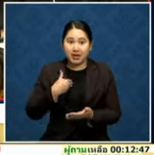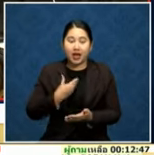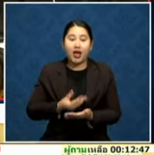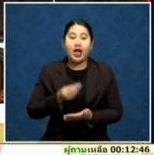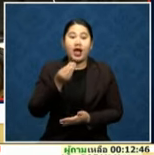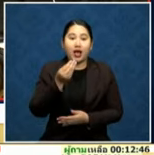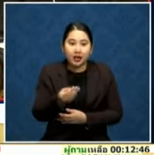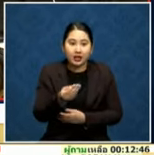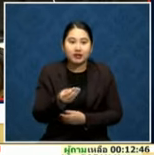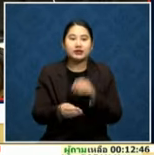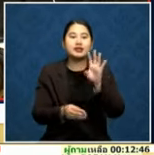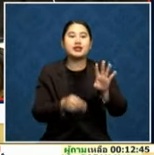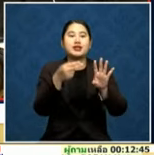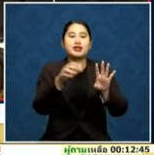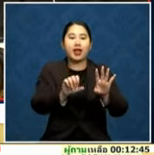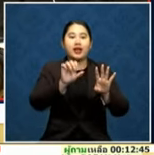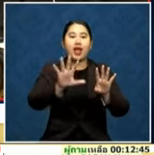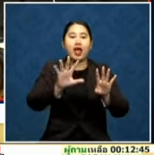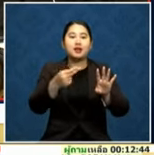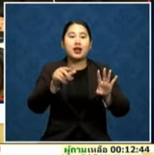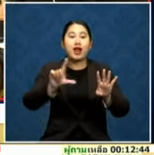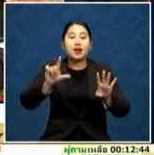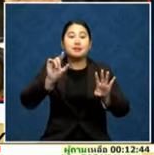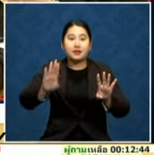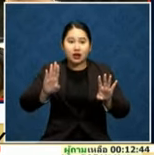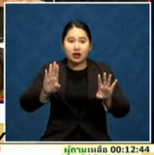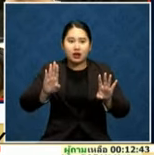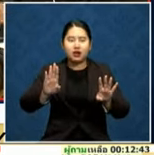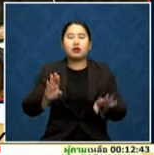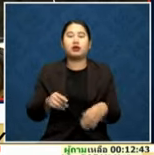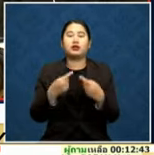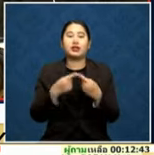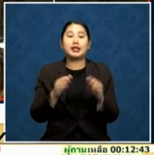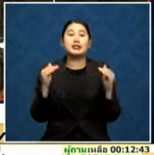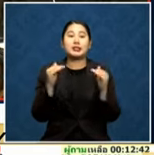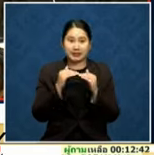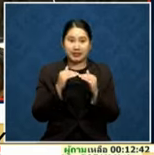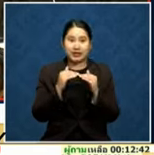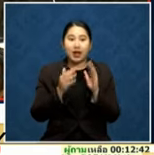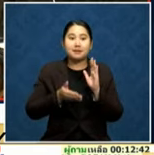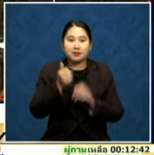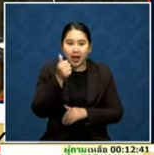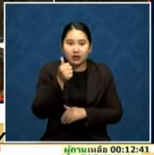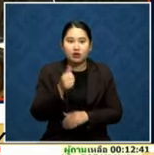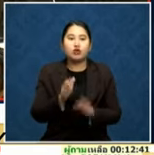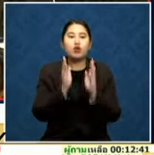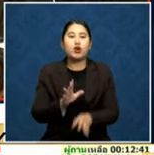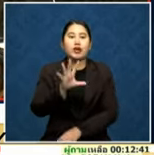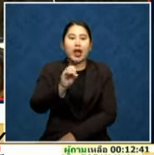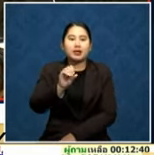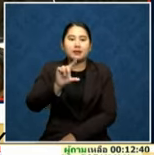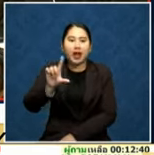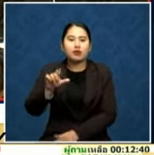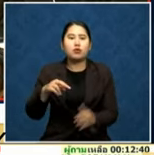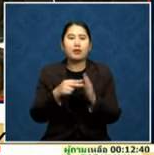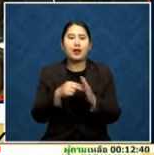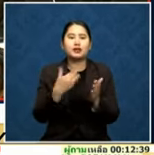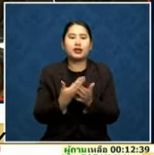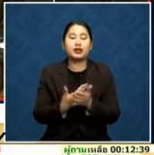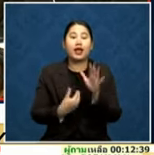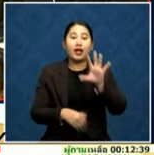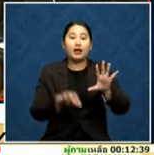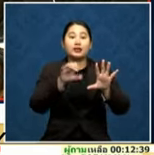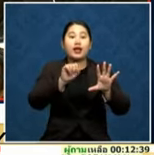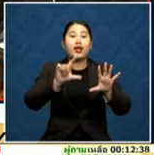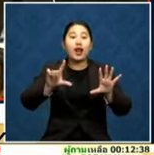แค่ 4,50 ลานบาทแต่ว่ามีคนที่จะมีสิธถึง 50 ลานคนและตใช้เงิน 5 แนล้านวาท